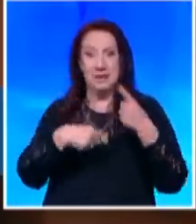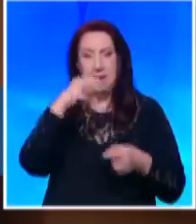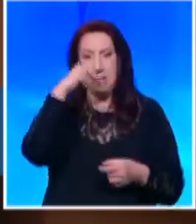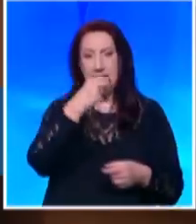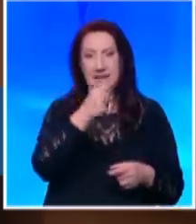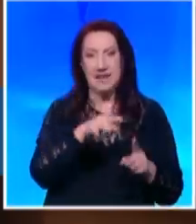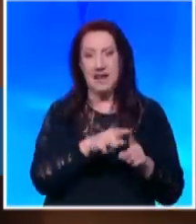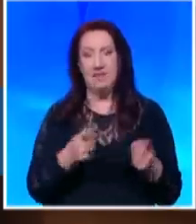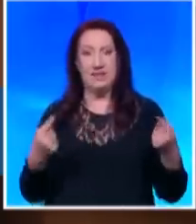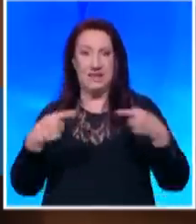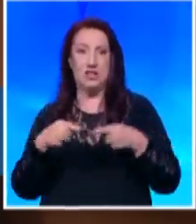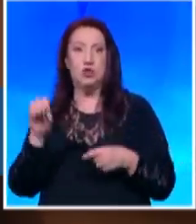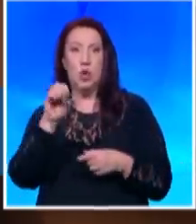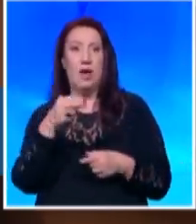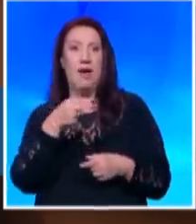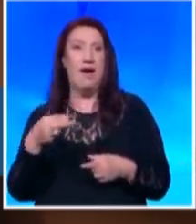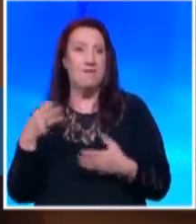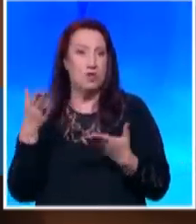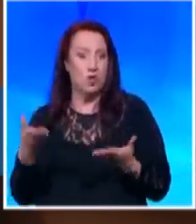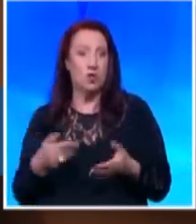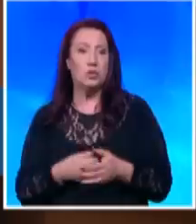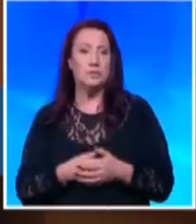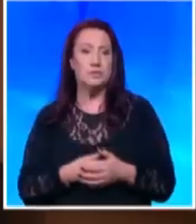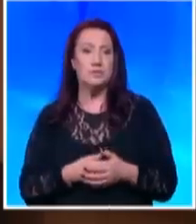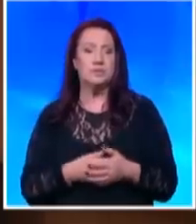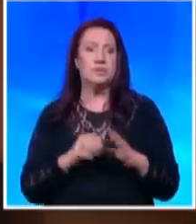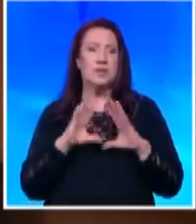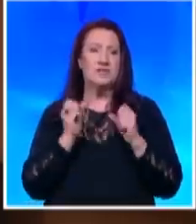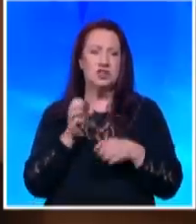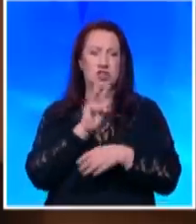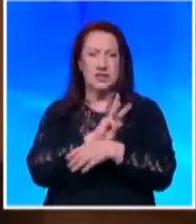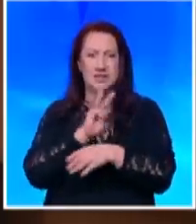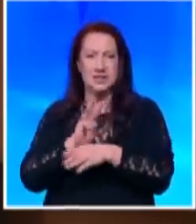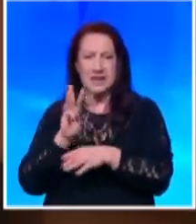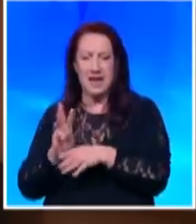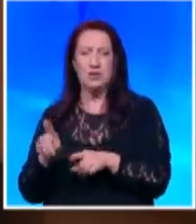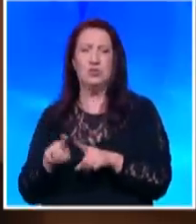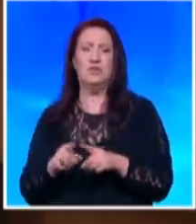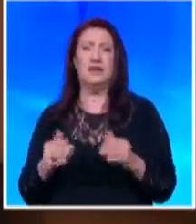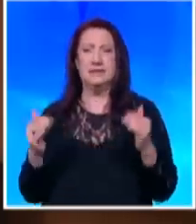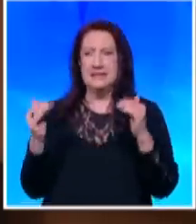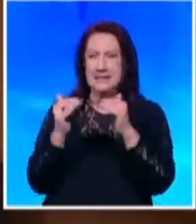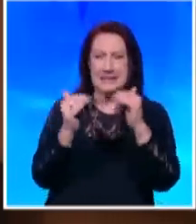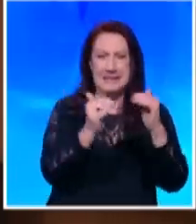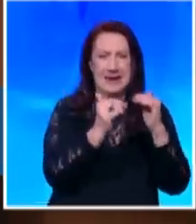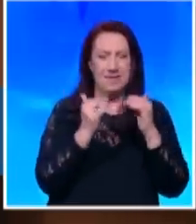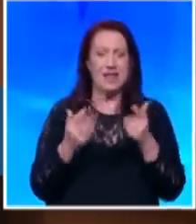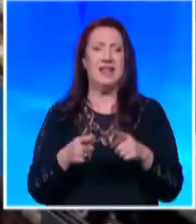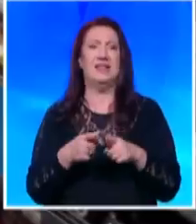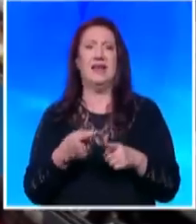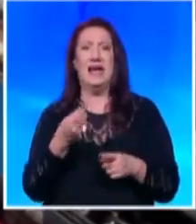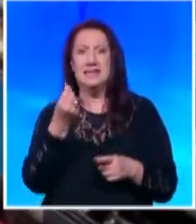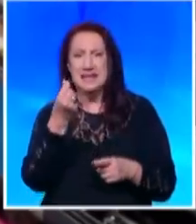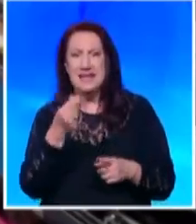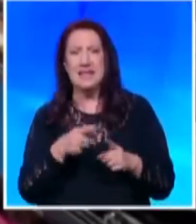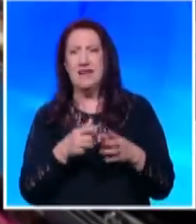си сайтове, сравнения, натиск върху веригите и така нататък, ефекта не е